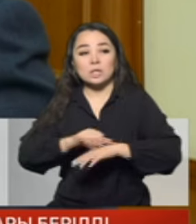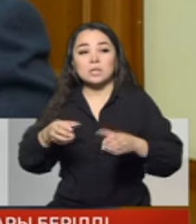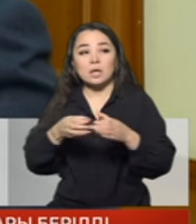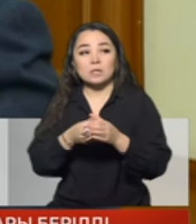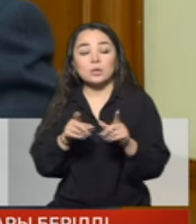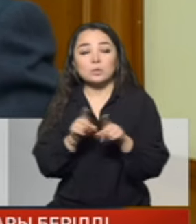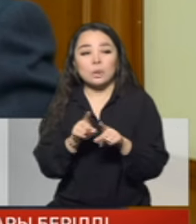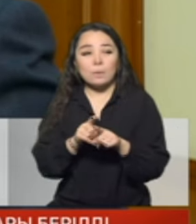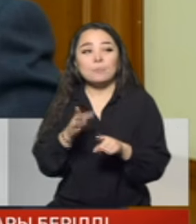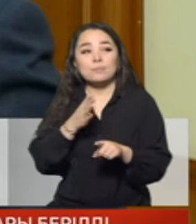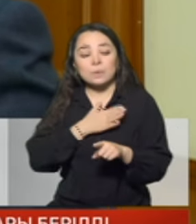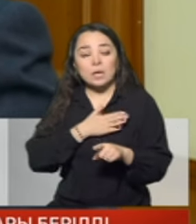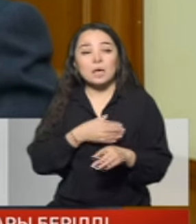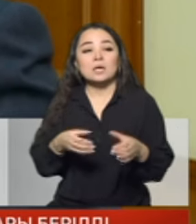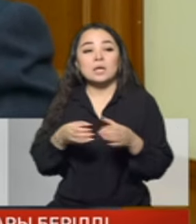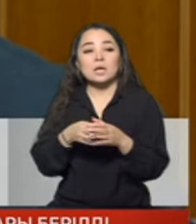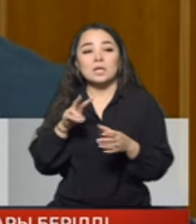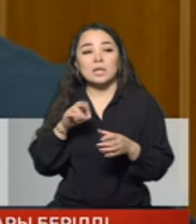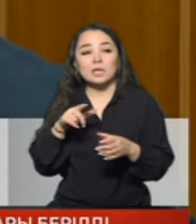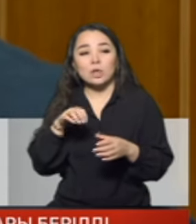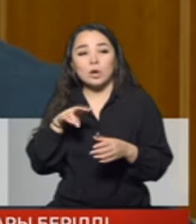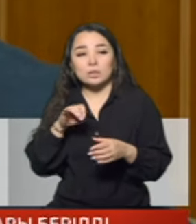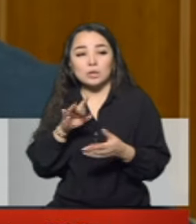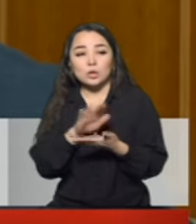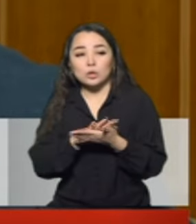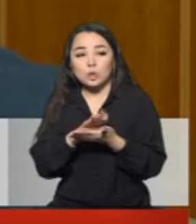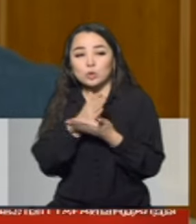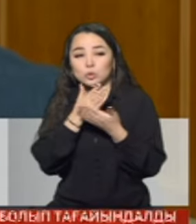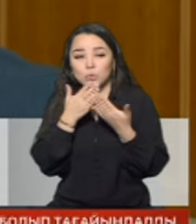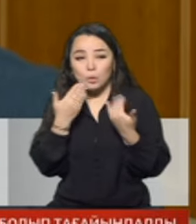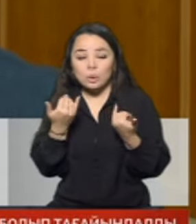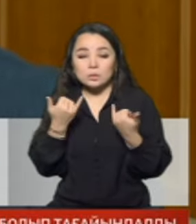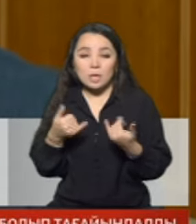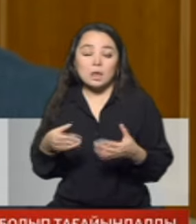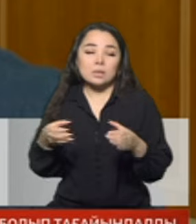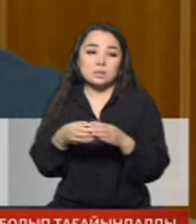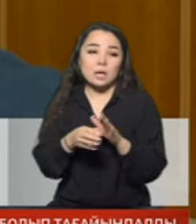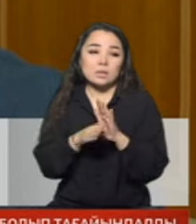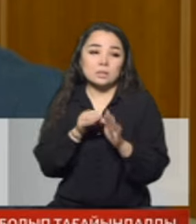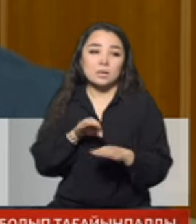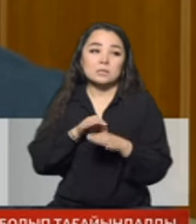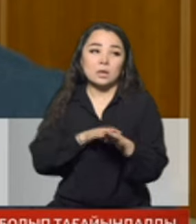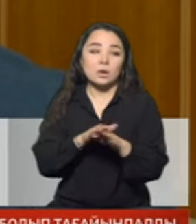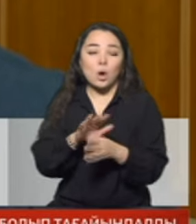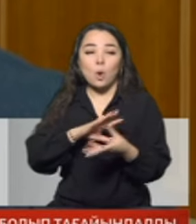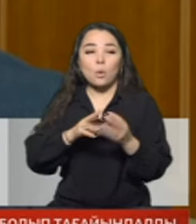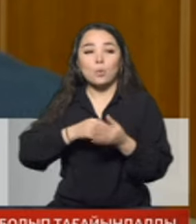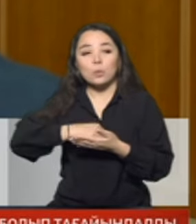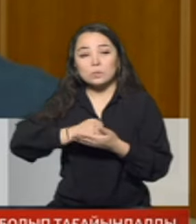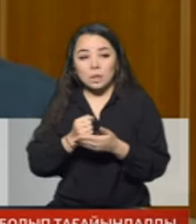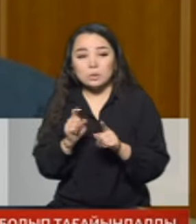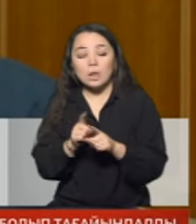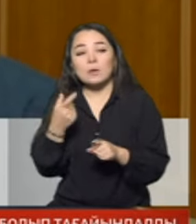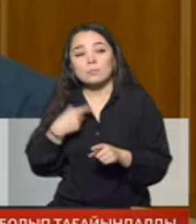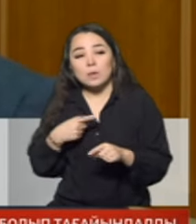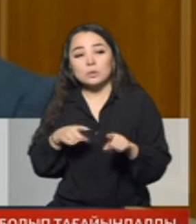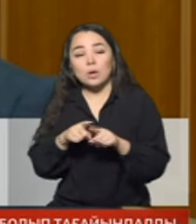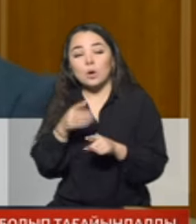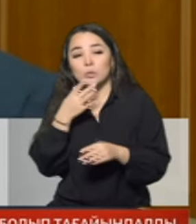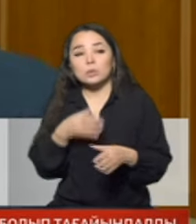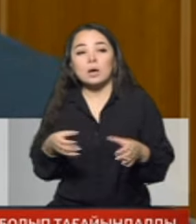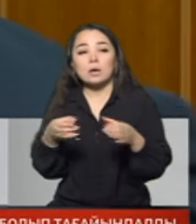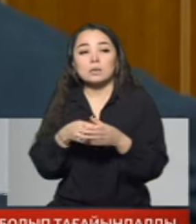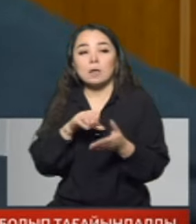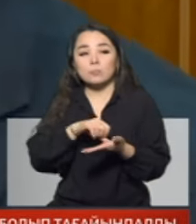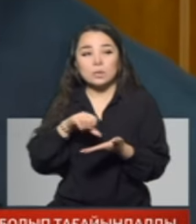іздемейміз, бізде легионерлер жоқ. Бүкіл өңірлерден іріктеліп алады, одан кейін соның деген қорытынсы бойынша біз өзіміздің деген ұлттық